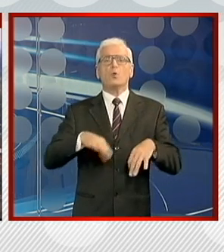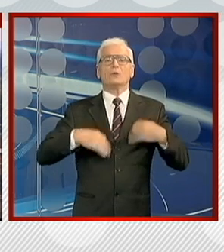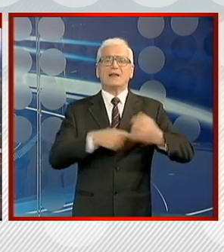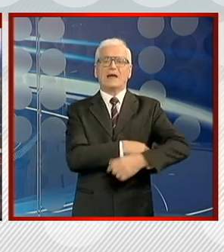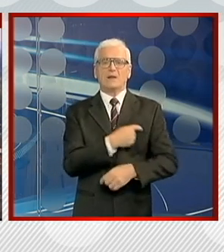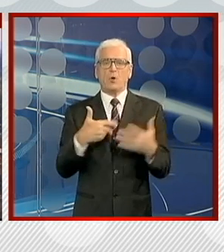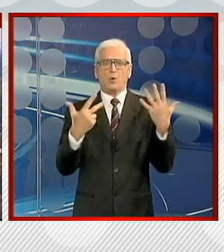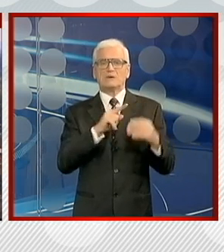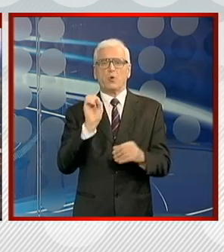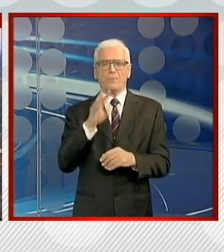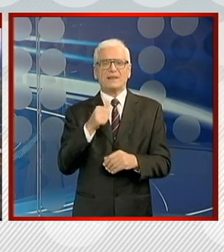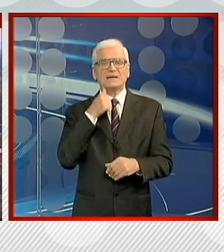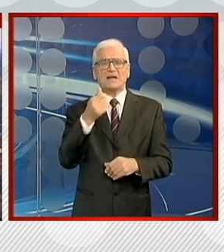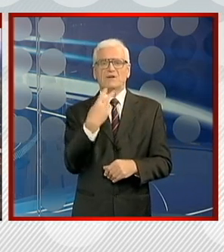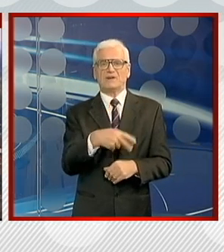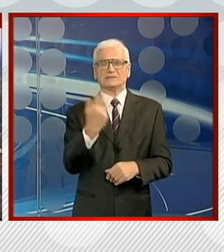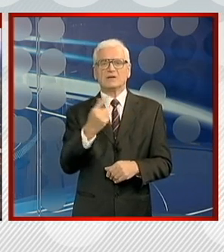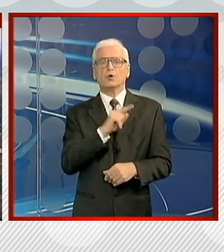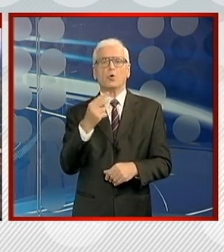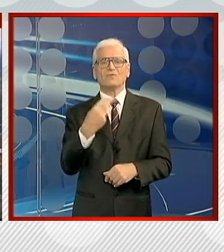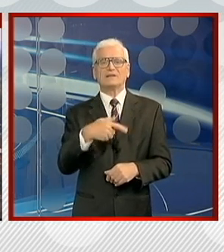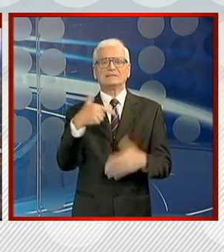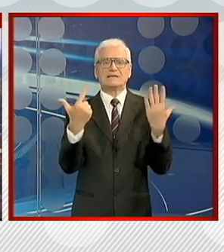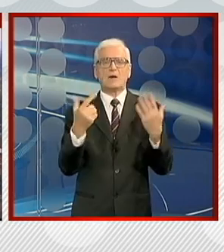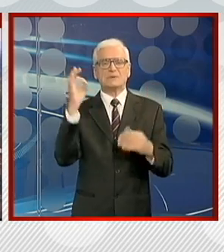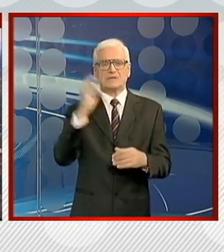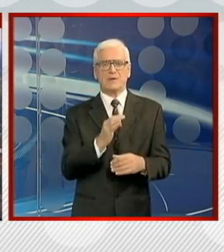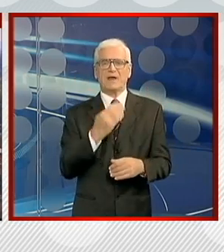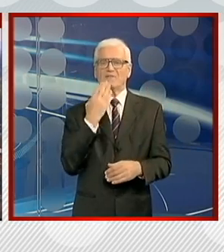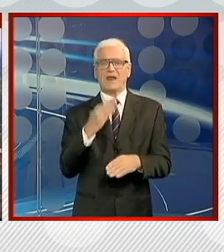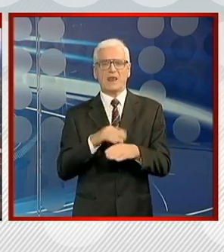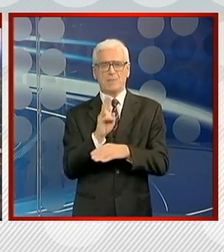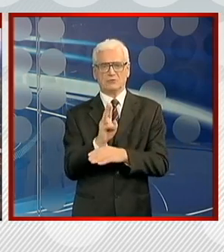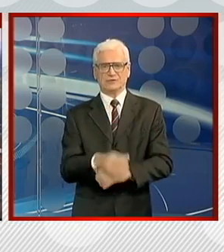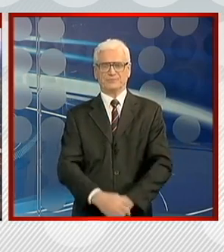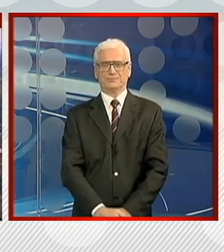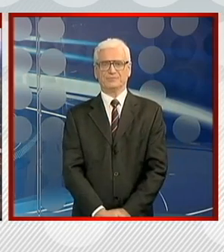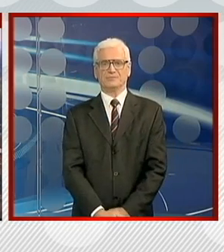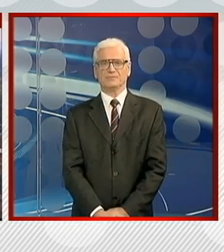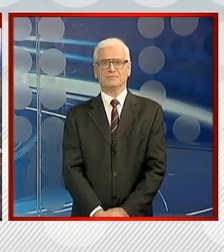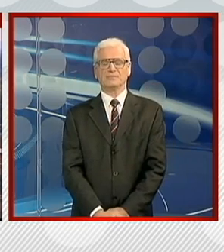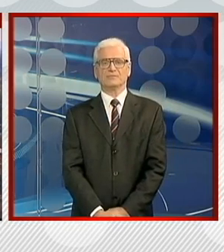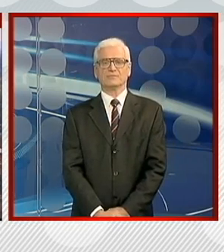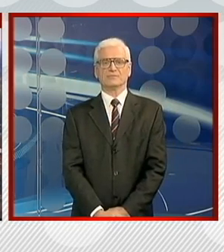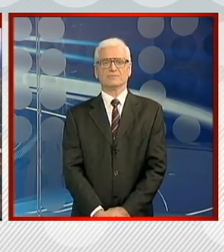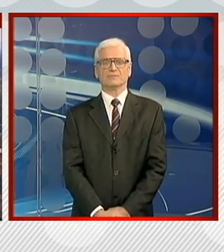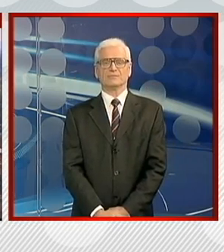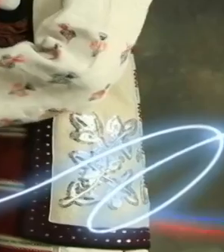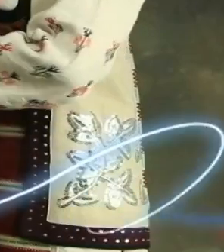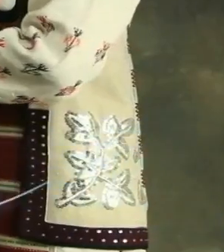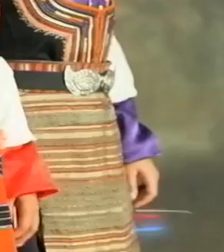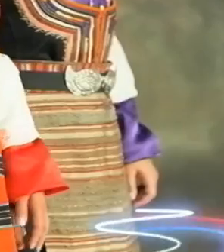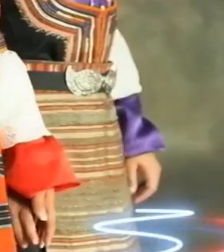od 8 do 15, dnevna od 23 stepena do 27 stepeni.